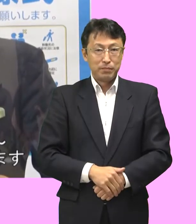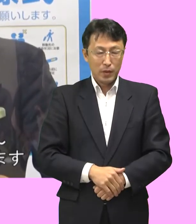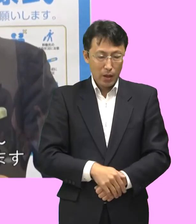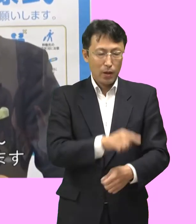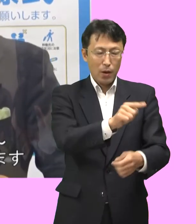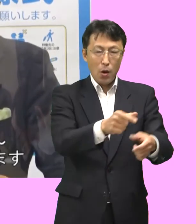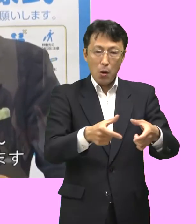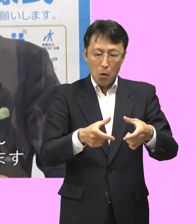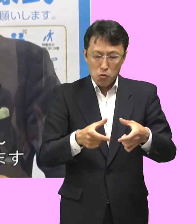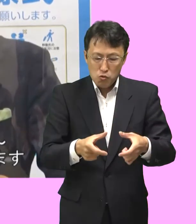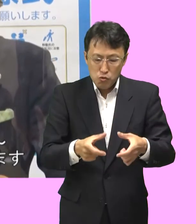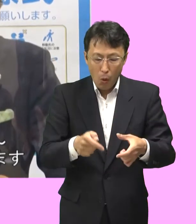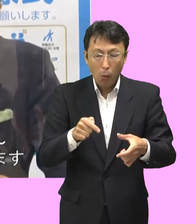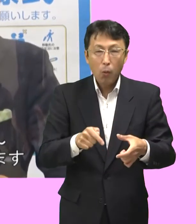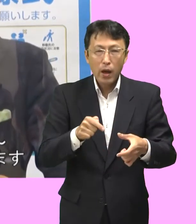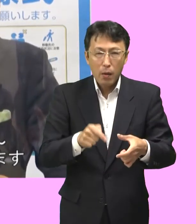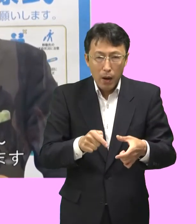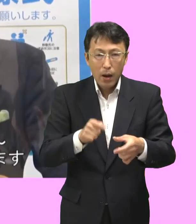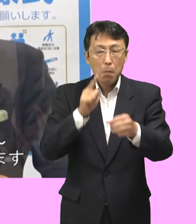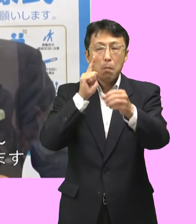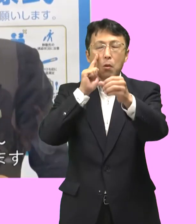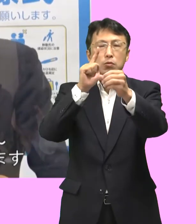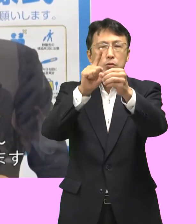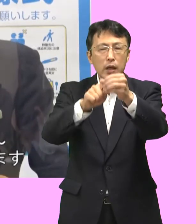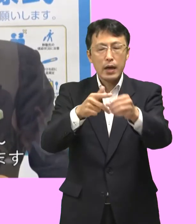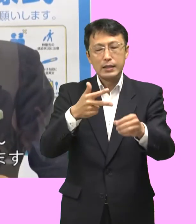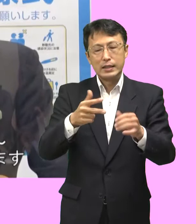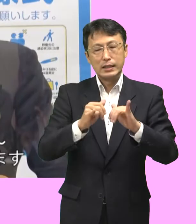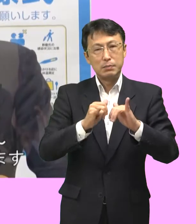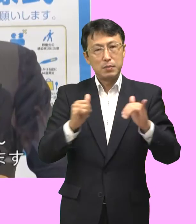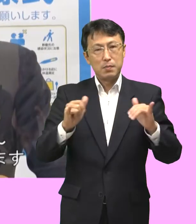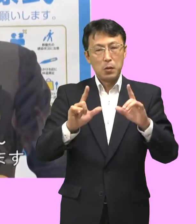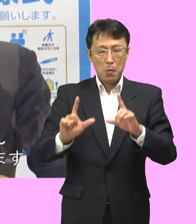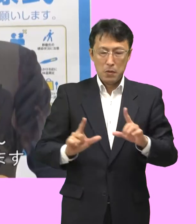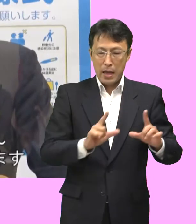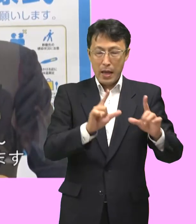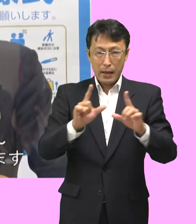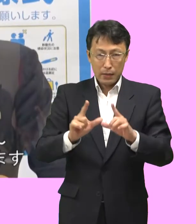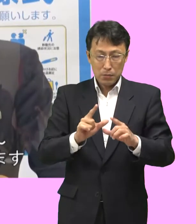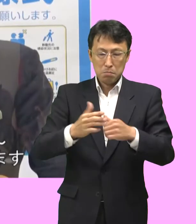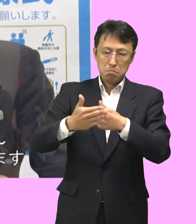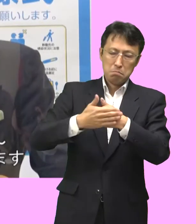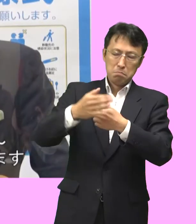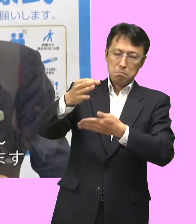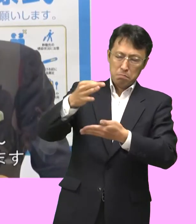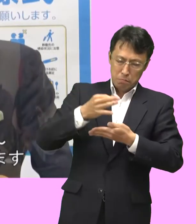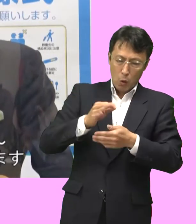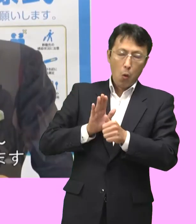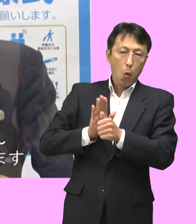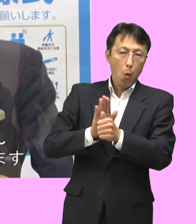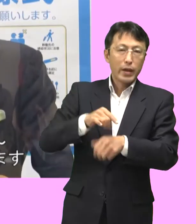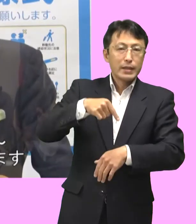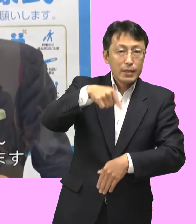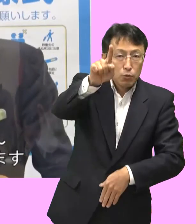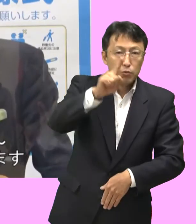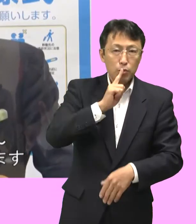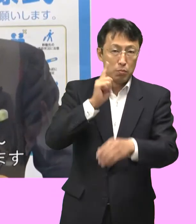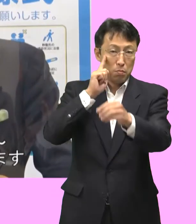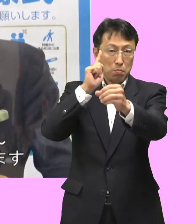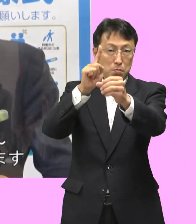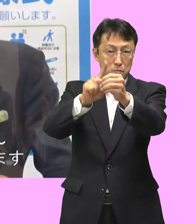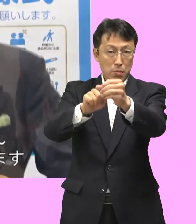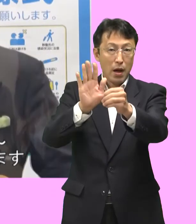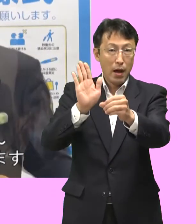民生活を応援しようという趣旨で始めたんですが、一方で経済活性化の役割も担っておりますので